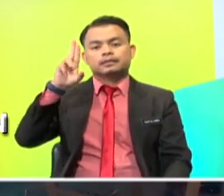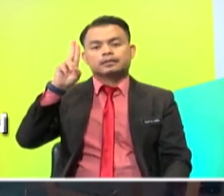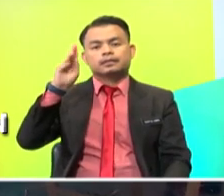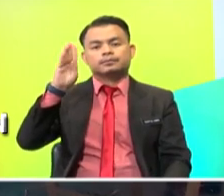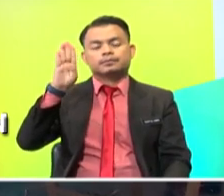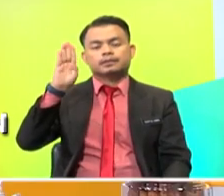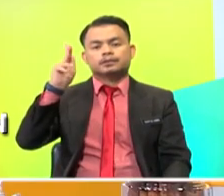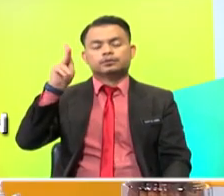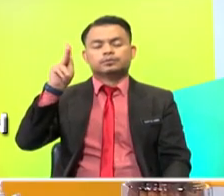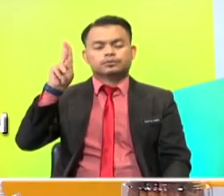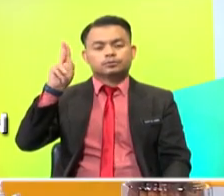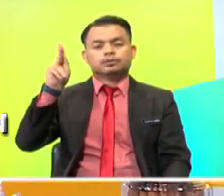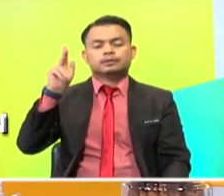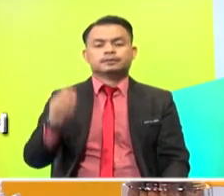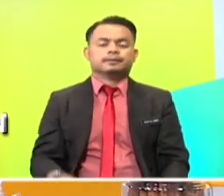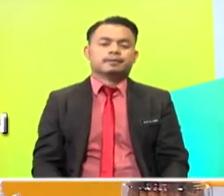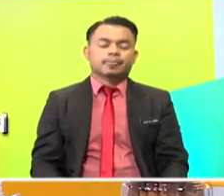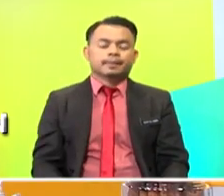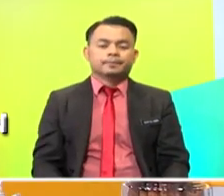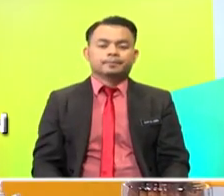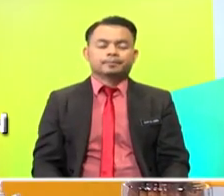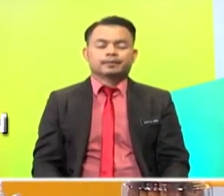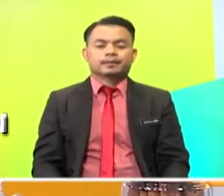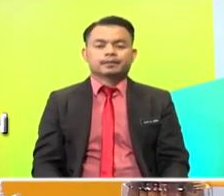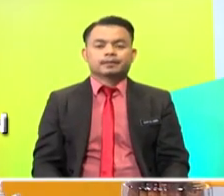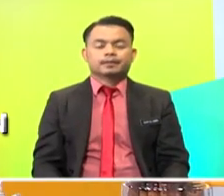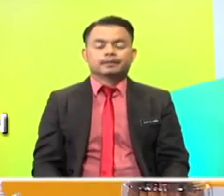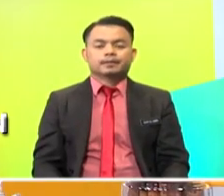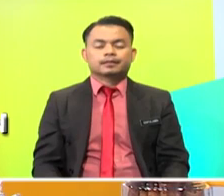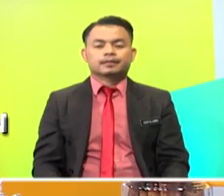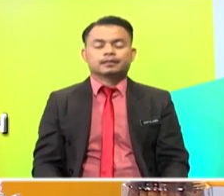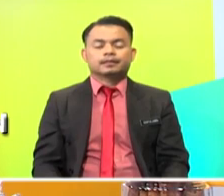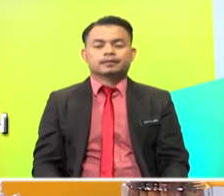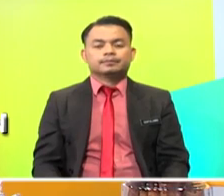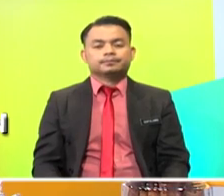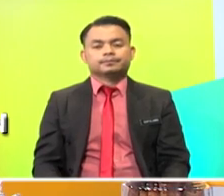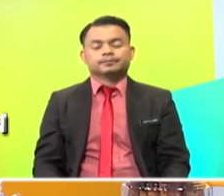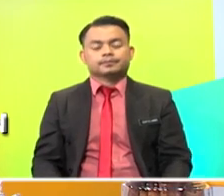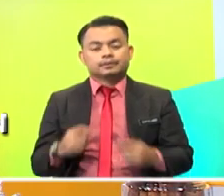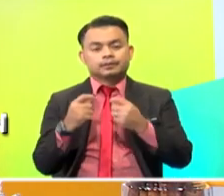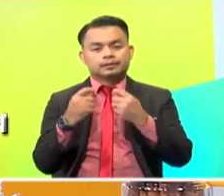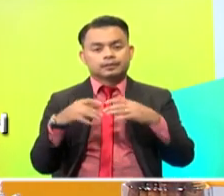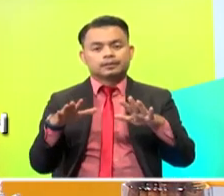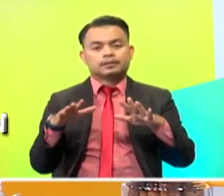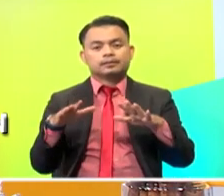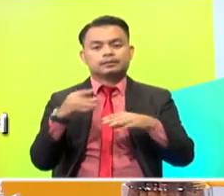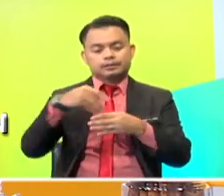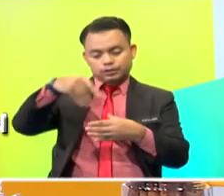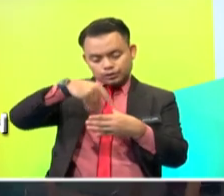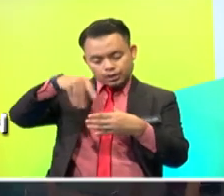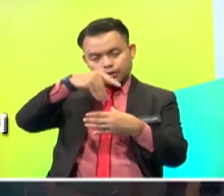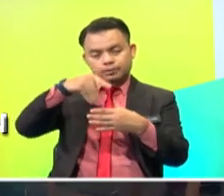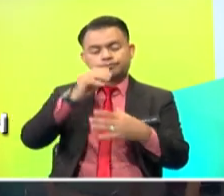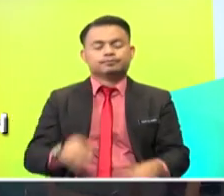jadi serbuk nih zikir bahan kering juga tapi yang jadi jadi serbuk ya yang telah kita kisah kemudian